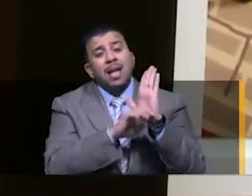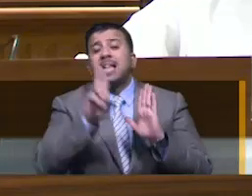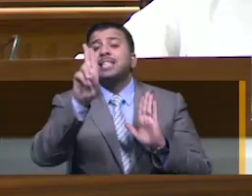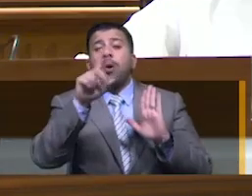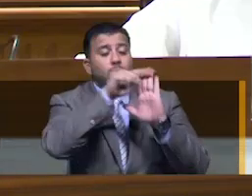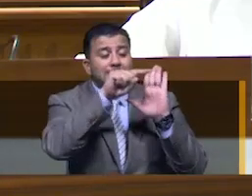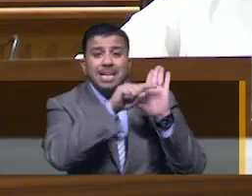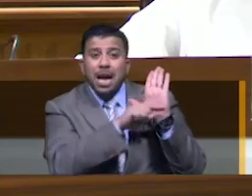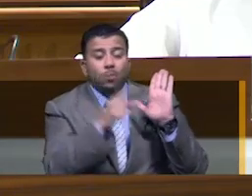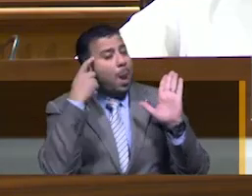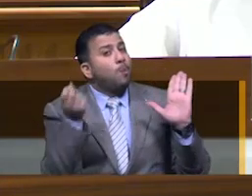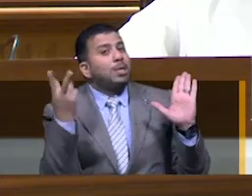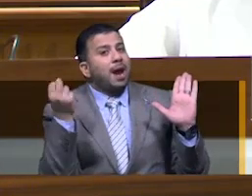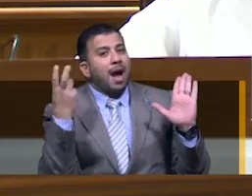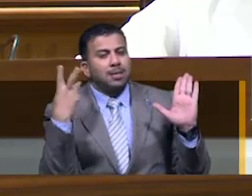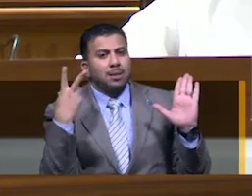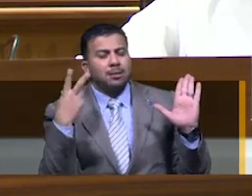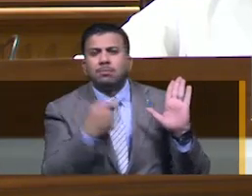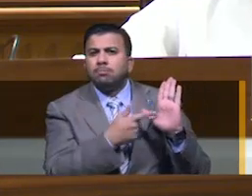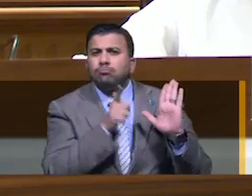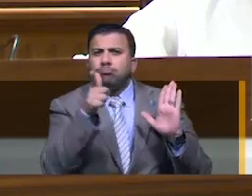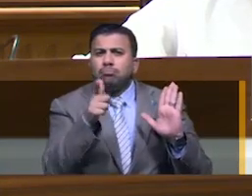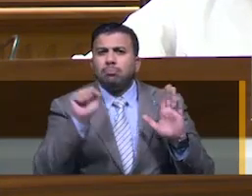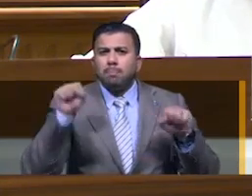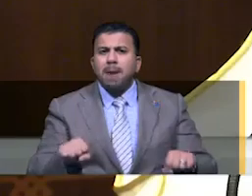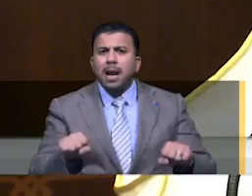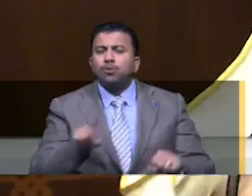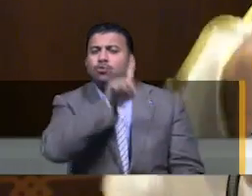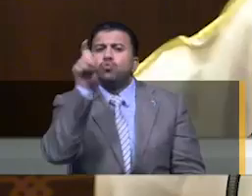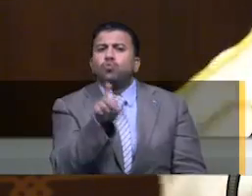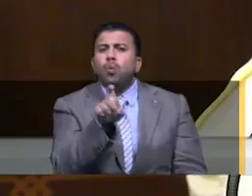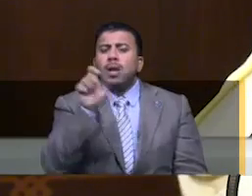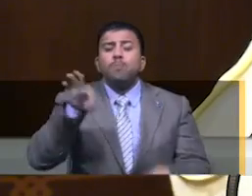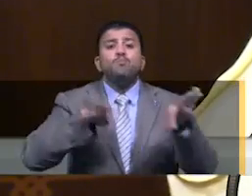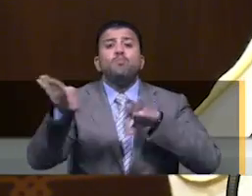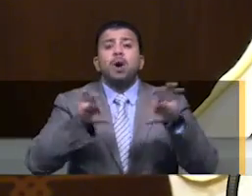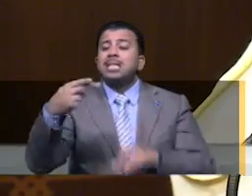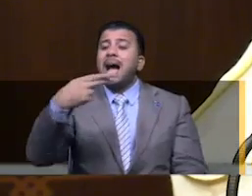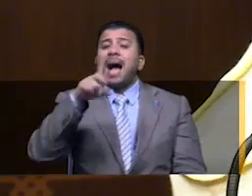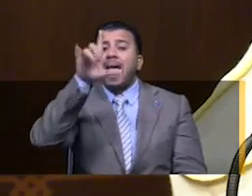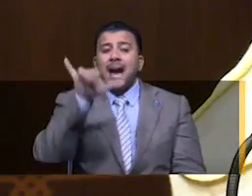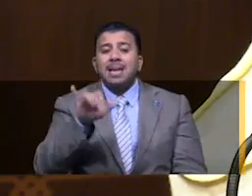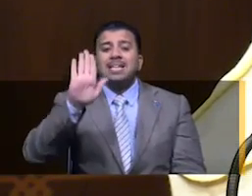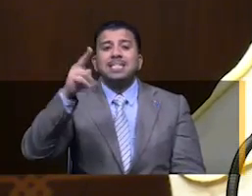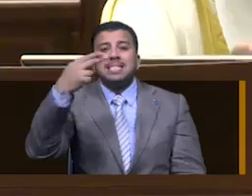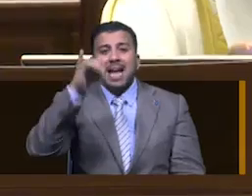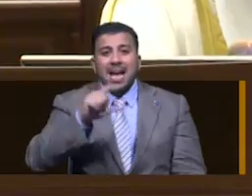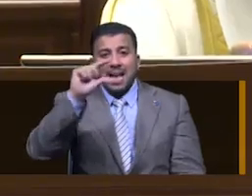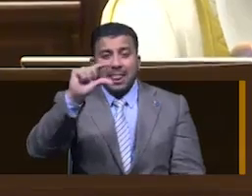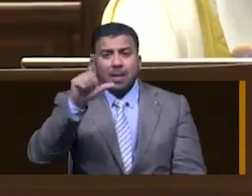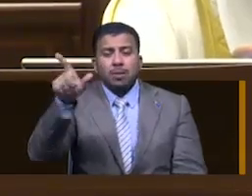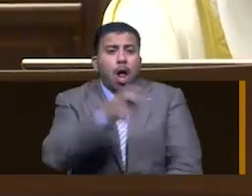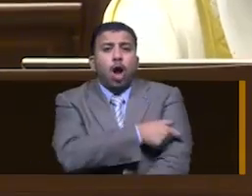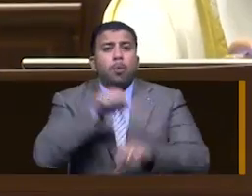التوصيات والمقترحات. هذا ووجه المجلس سؤالا لسعادة المهندس علي سعيد بن شاهين السويدي